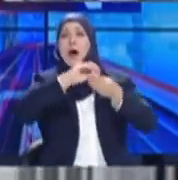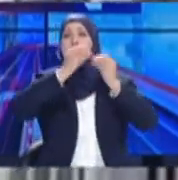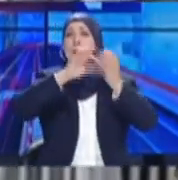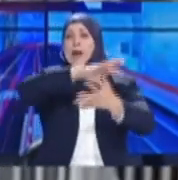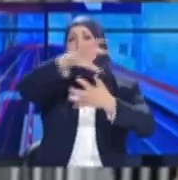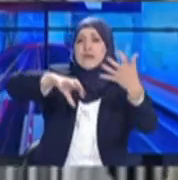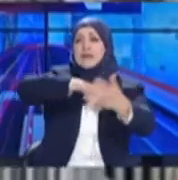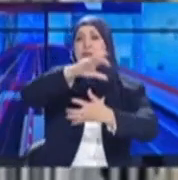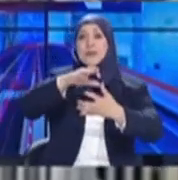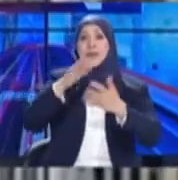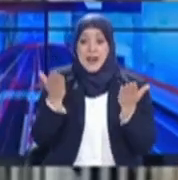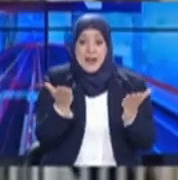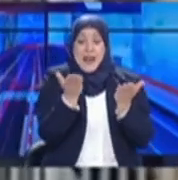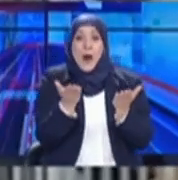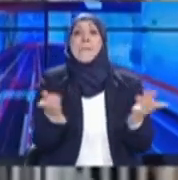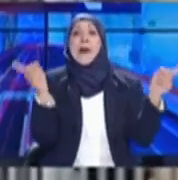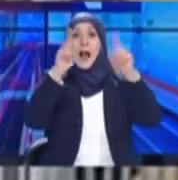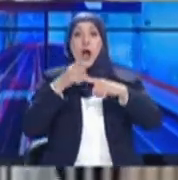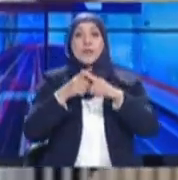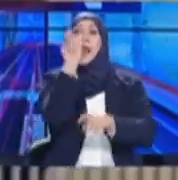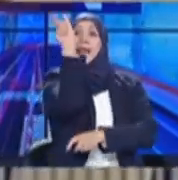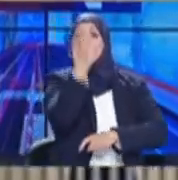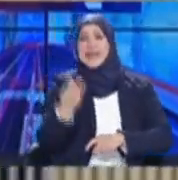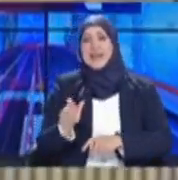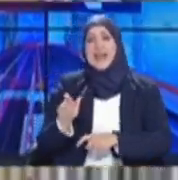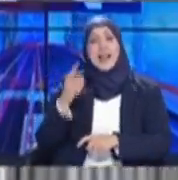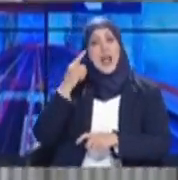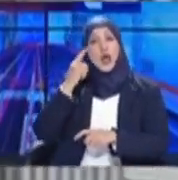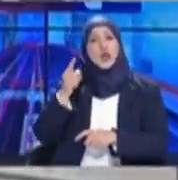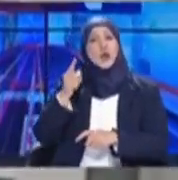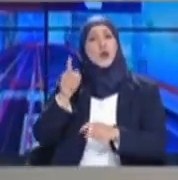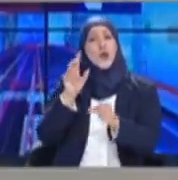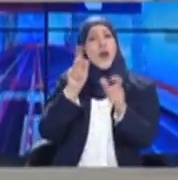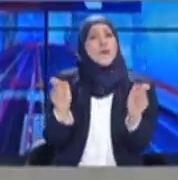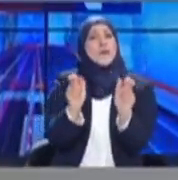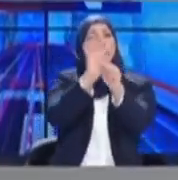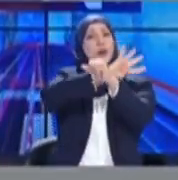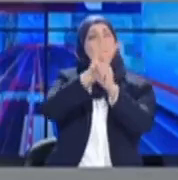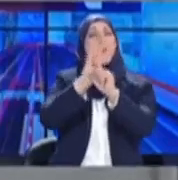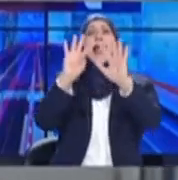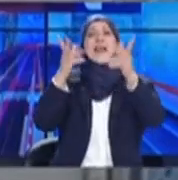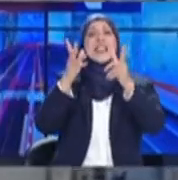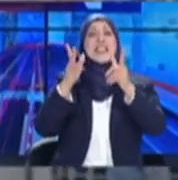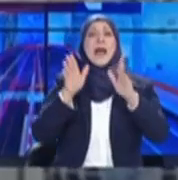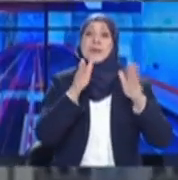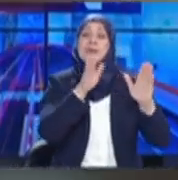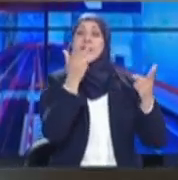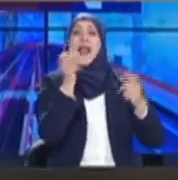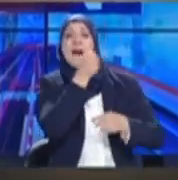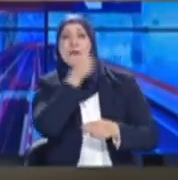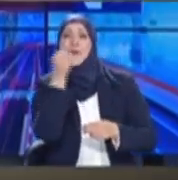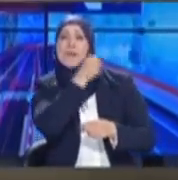الاخرى من المتوسط ايطاليا تواجه اليوم القرون على طريقتها الخاصه والمميزه